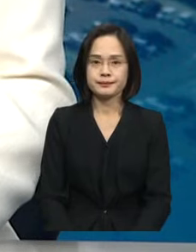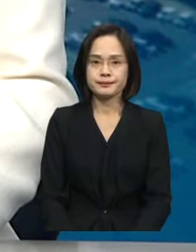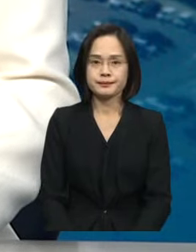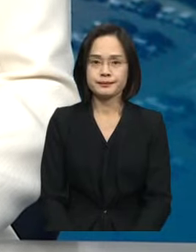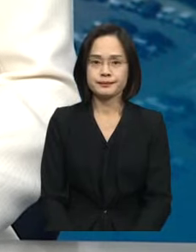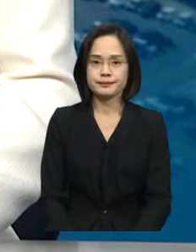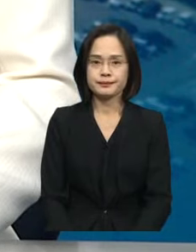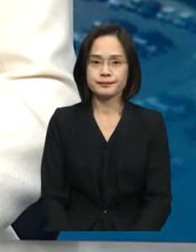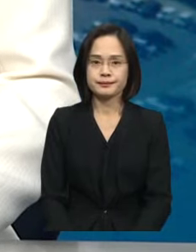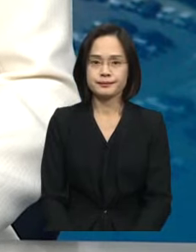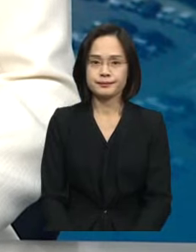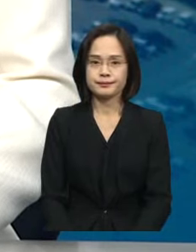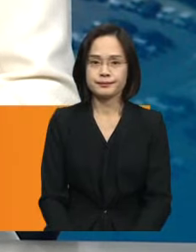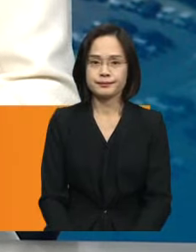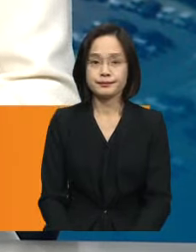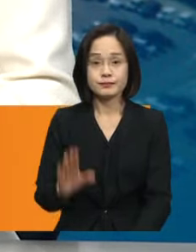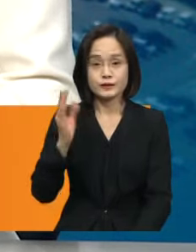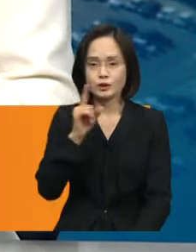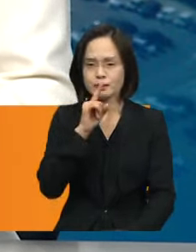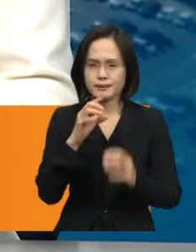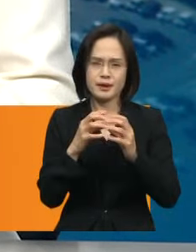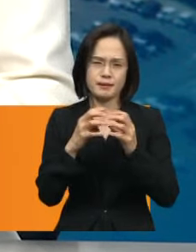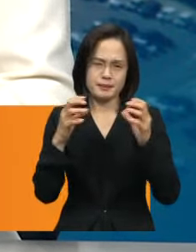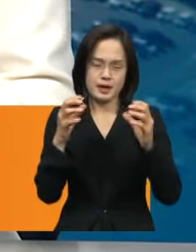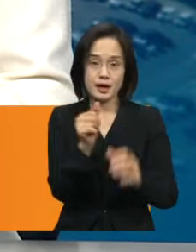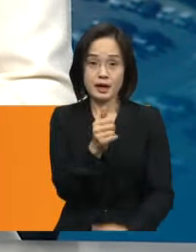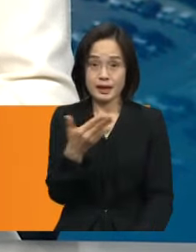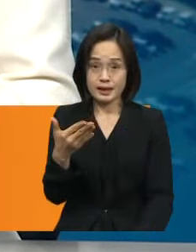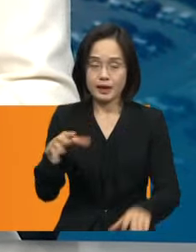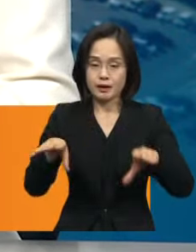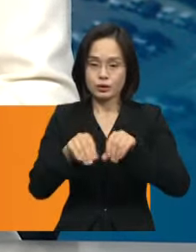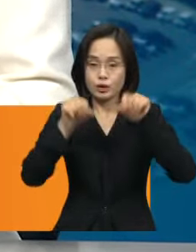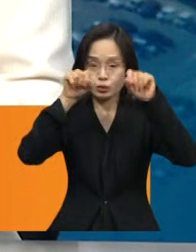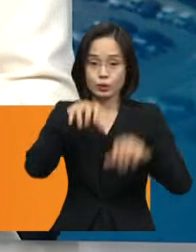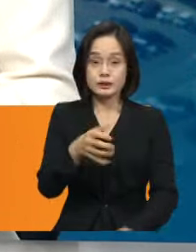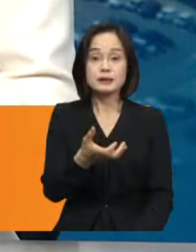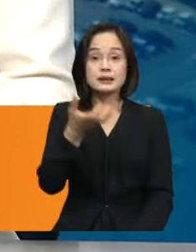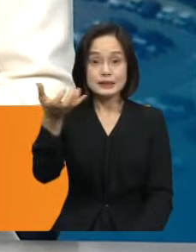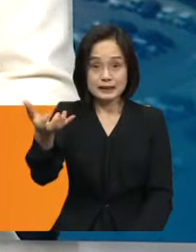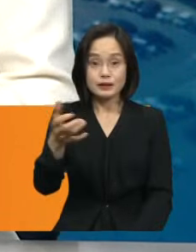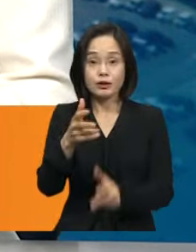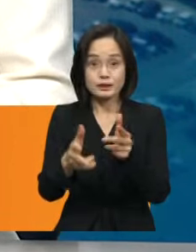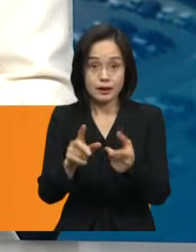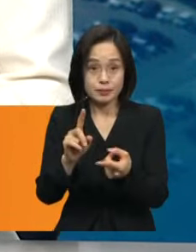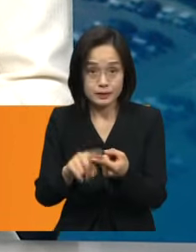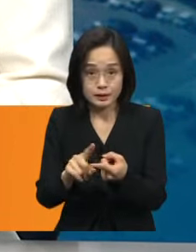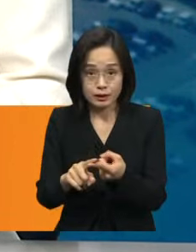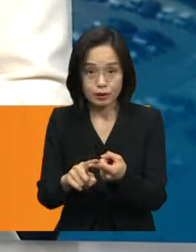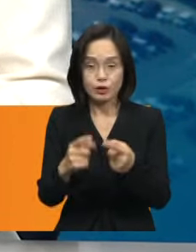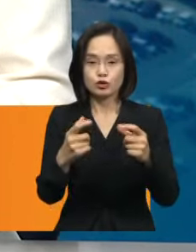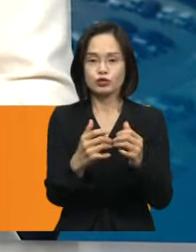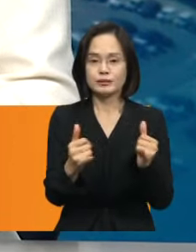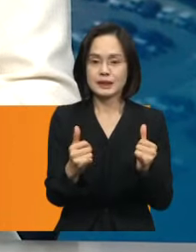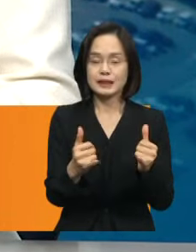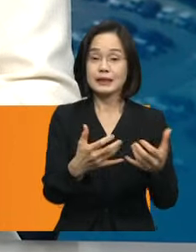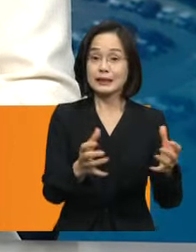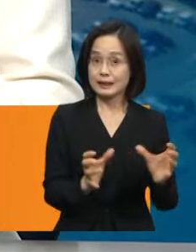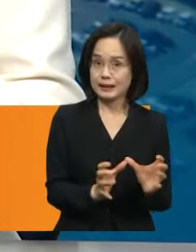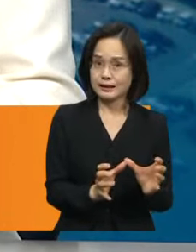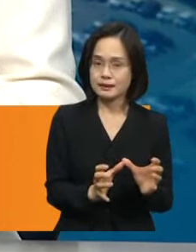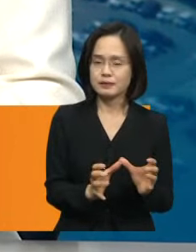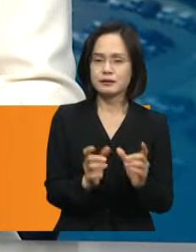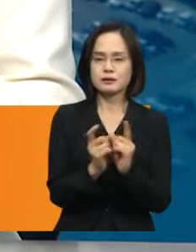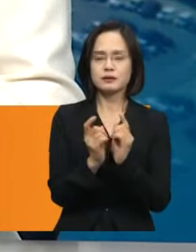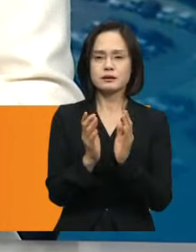네 앞서 전해드린 내용과 같이 최근 논란이 된 하남시 종합운동장 이전과 관련해 해당 지역 주민 단체가 직접 반대